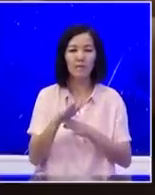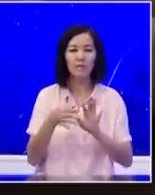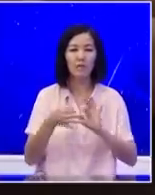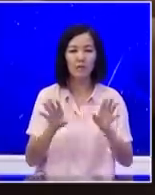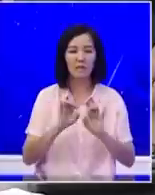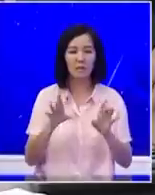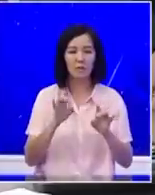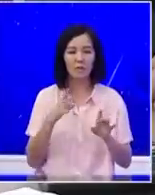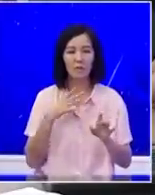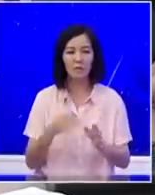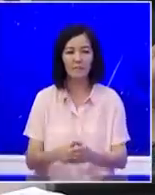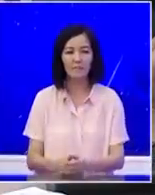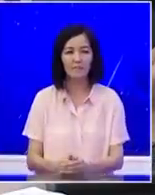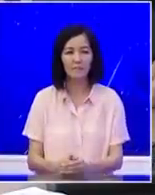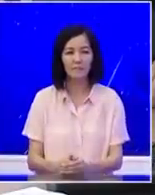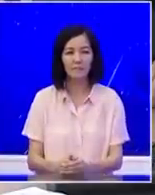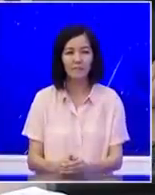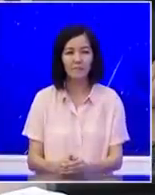тоқталды.